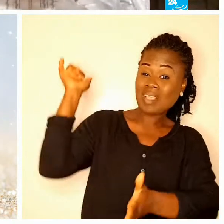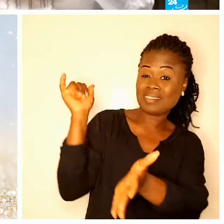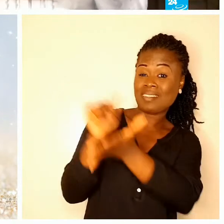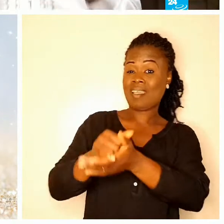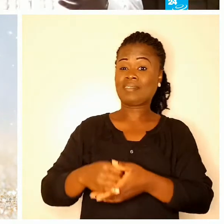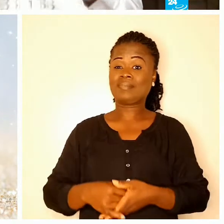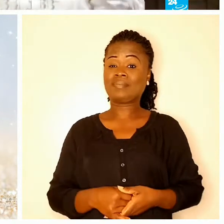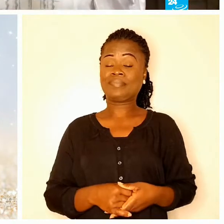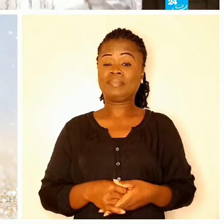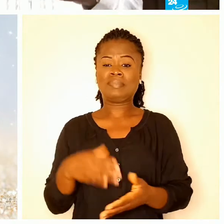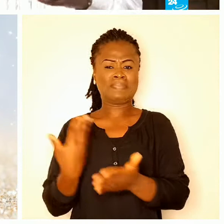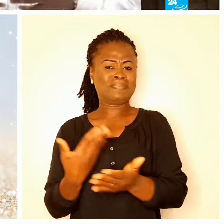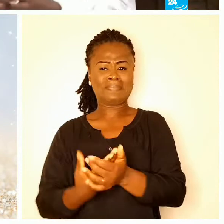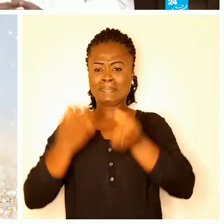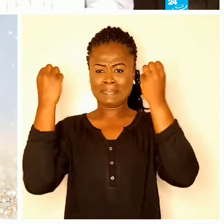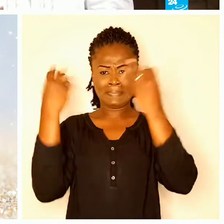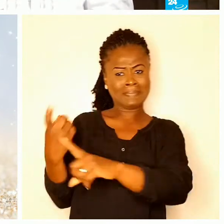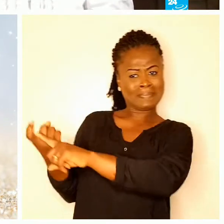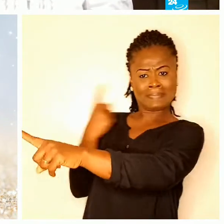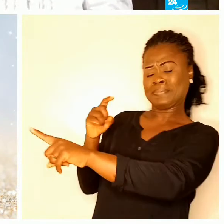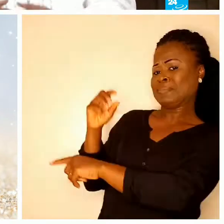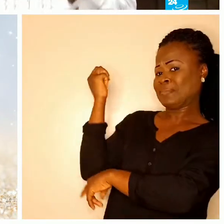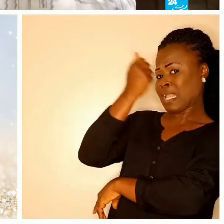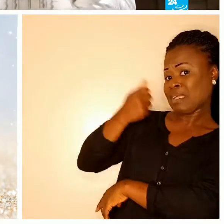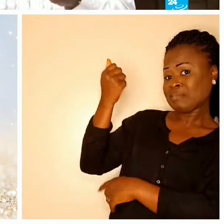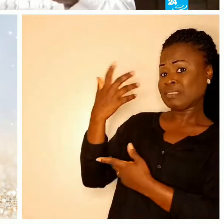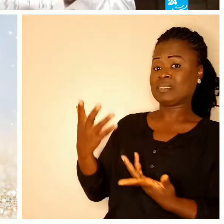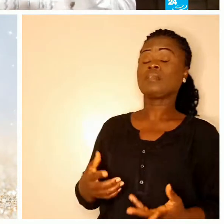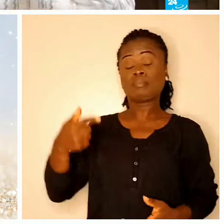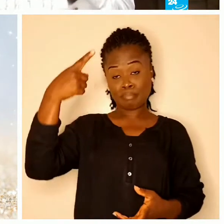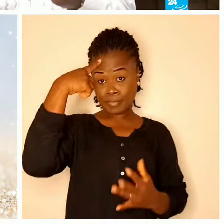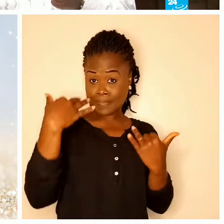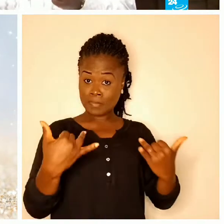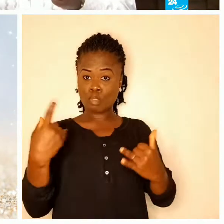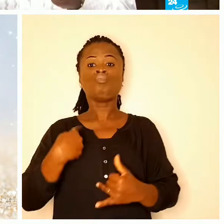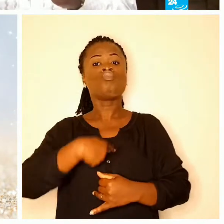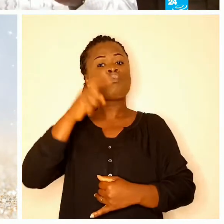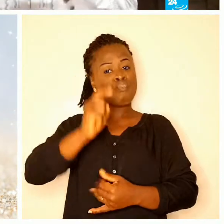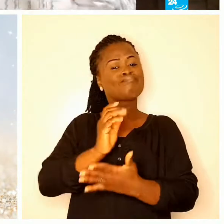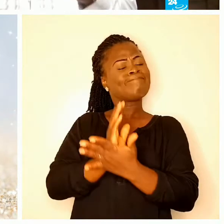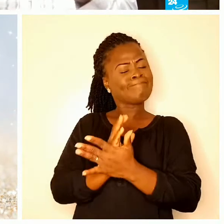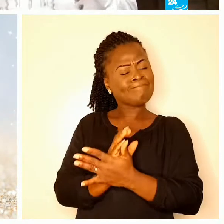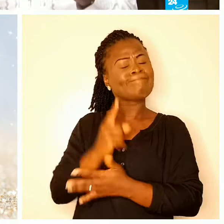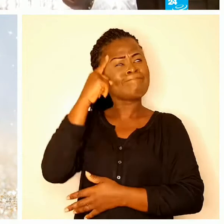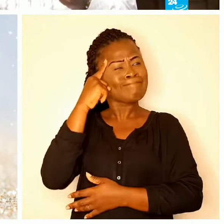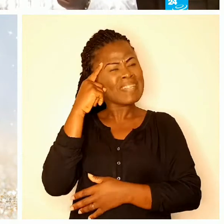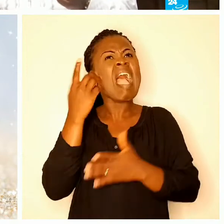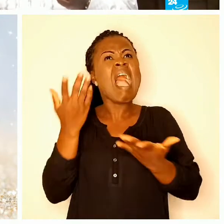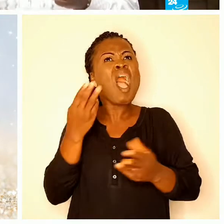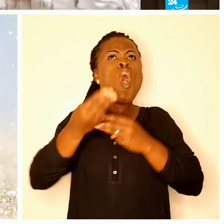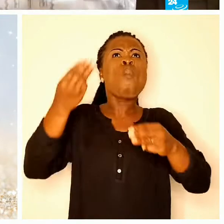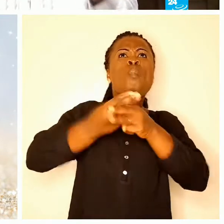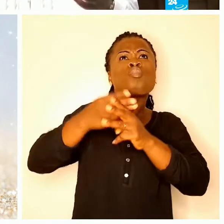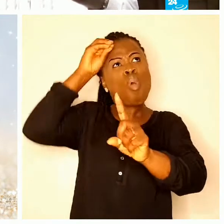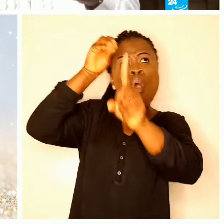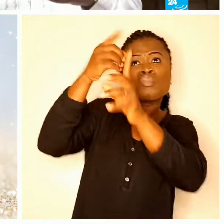le cadre de tout ce qui aujourd'hui anime le monde. Je pense que le moment est venu où on doit s'arrêter un peu. Quelle est la finalité de notre monde?